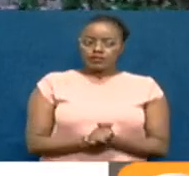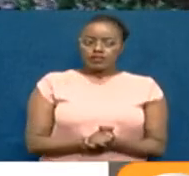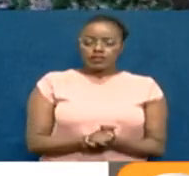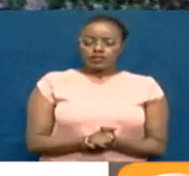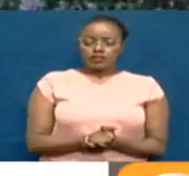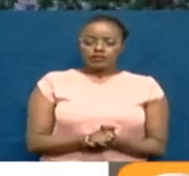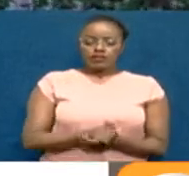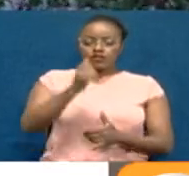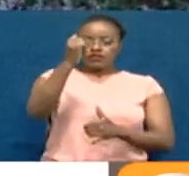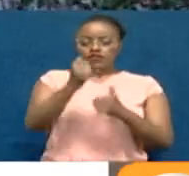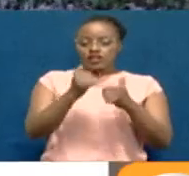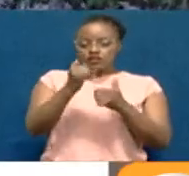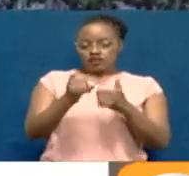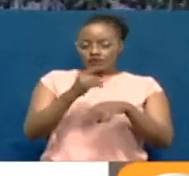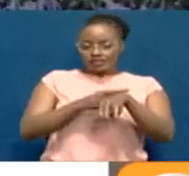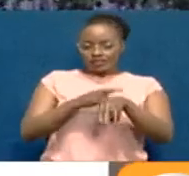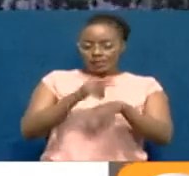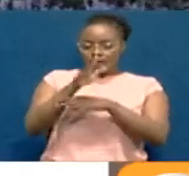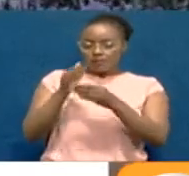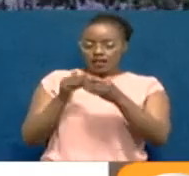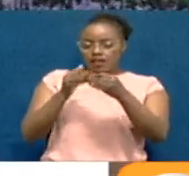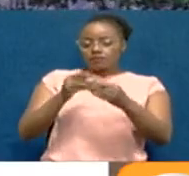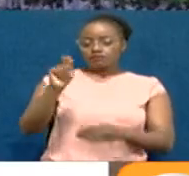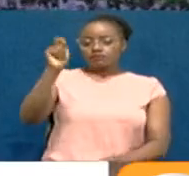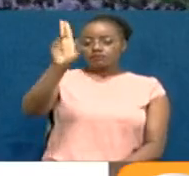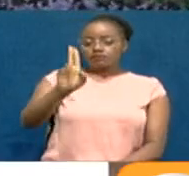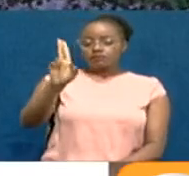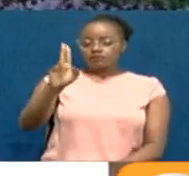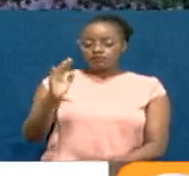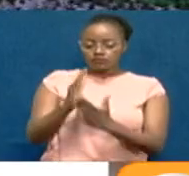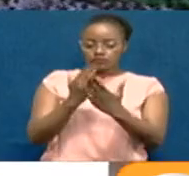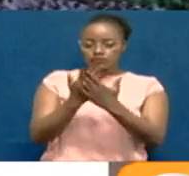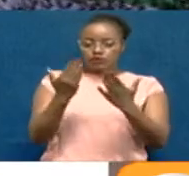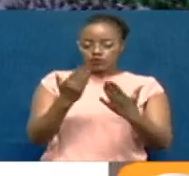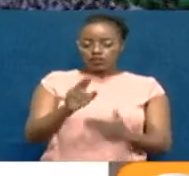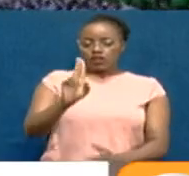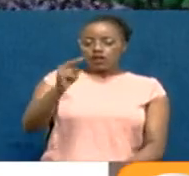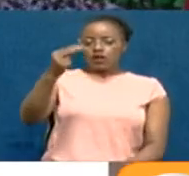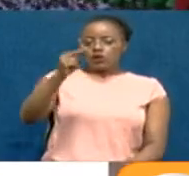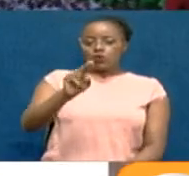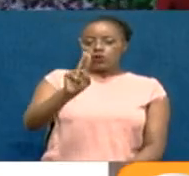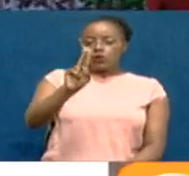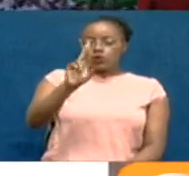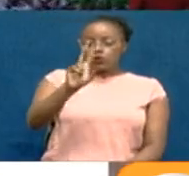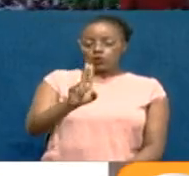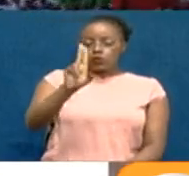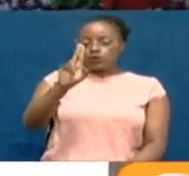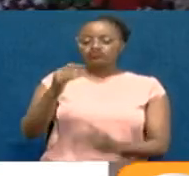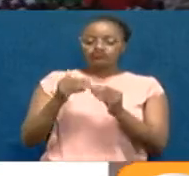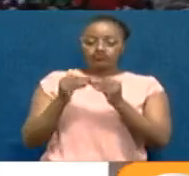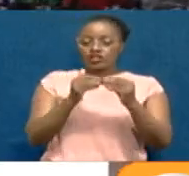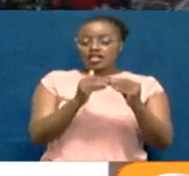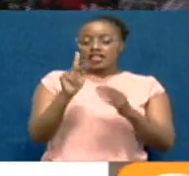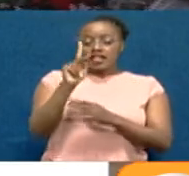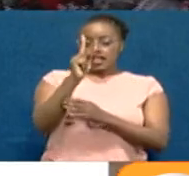Kwa mara ya mwisho katika utawala wake, Rais Uhuru Kenyatta aliwasili katika bustani ya Uhuru kuliongoza taifa kusherehekea Madaraka